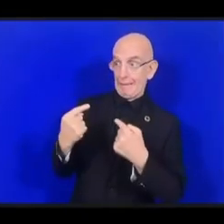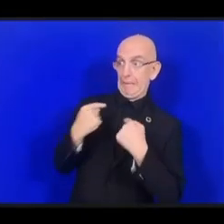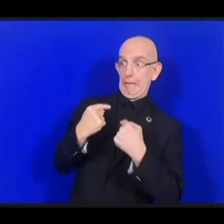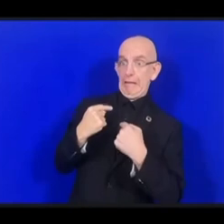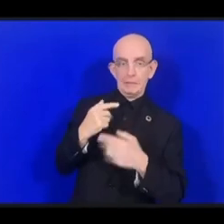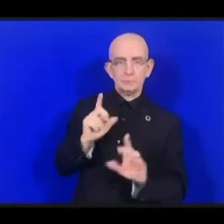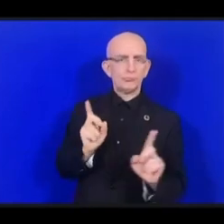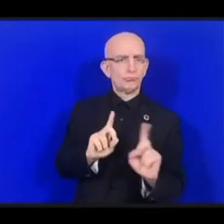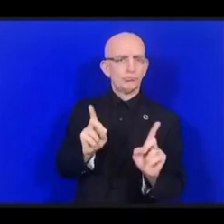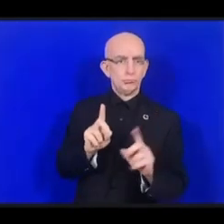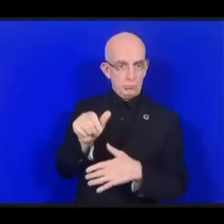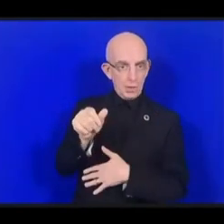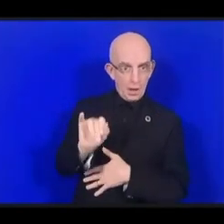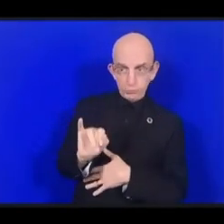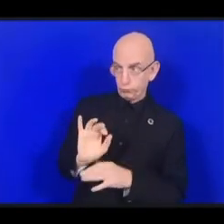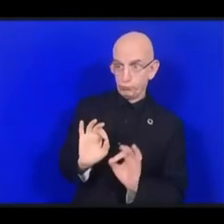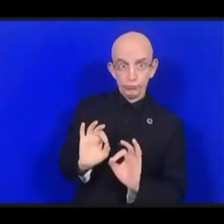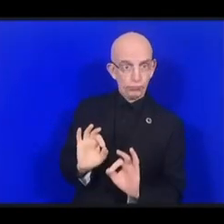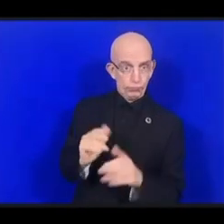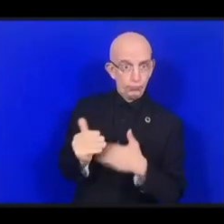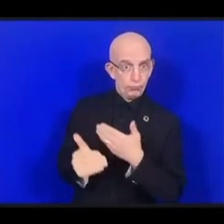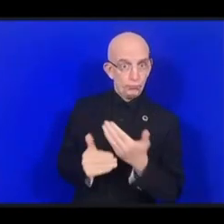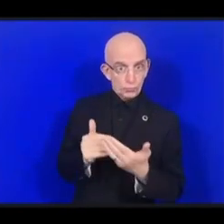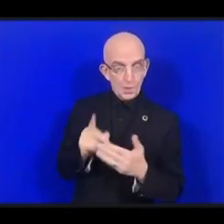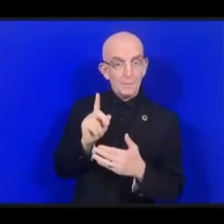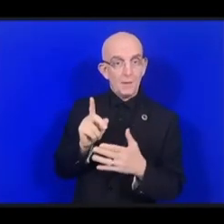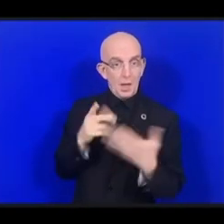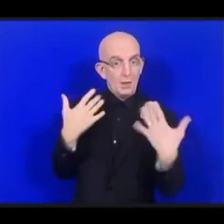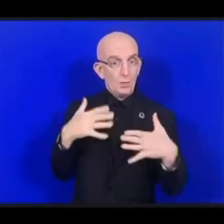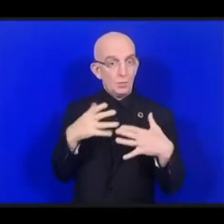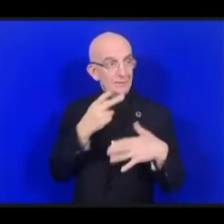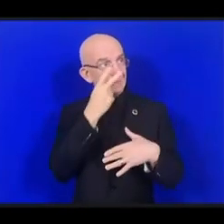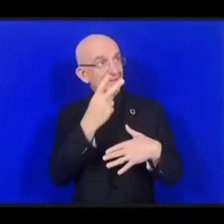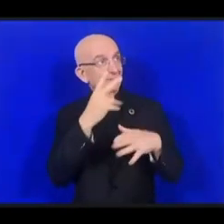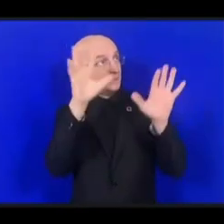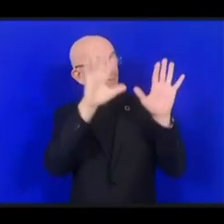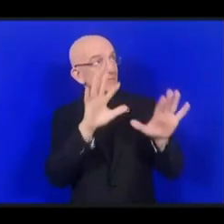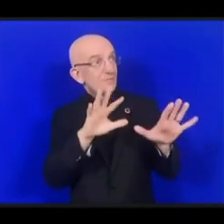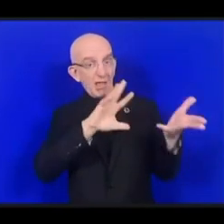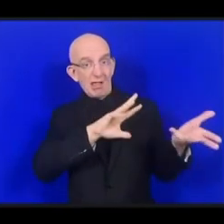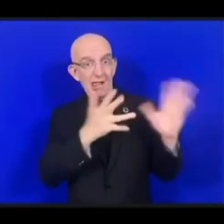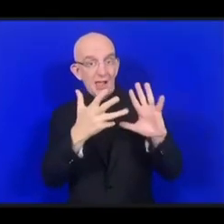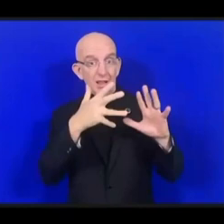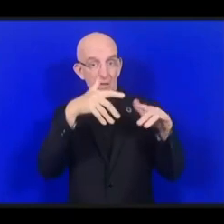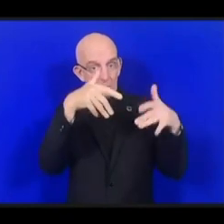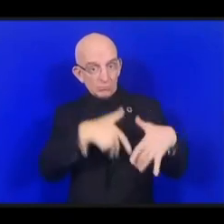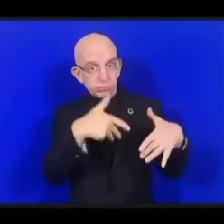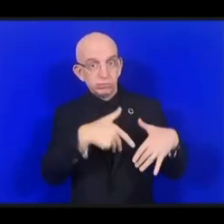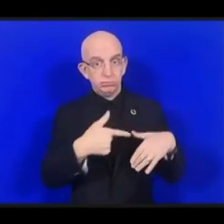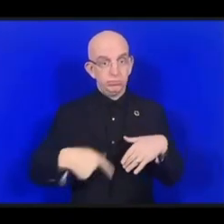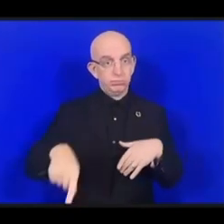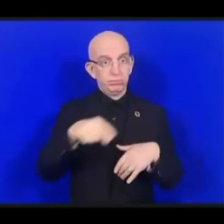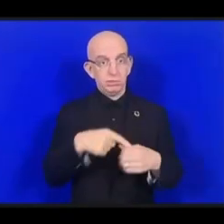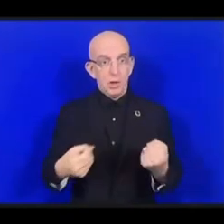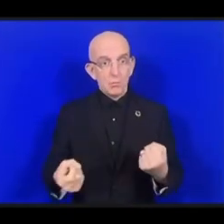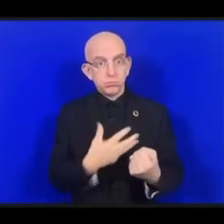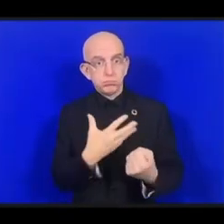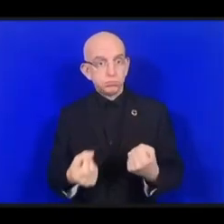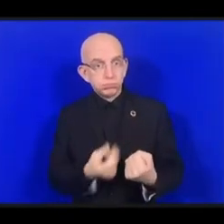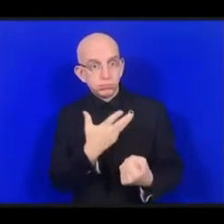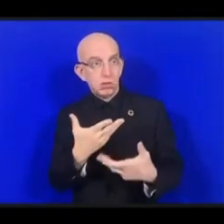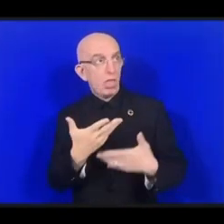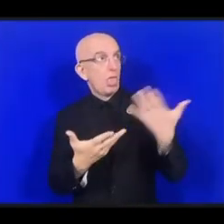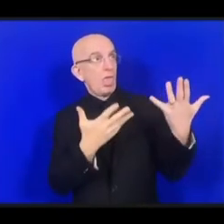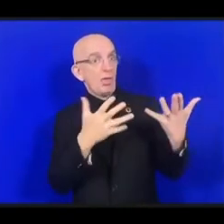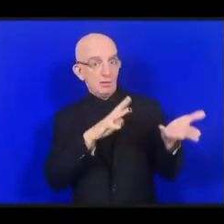変によります自然災害というのが今現在の人類への大きな強になってるわけですなの